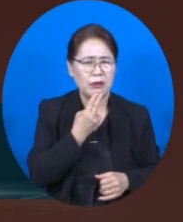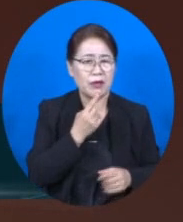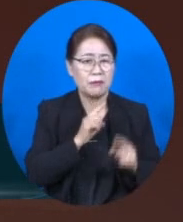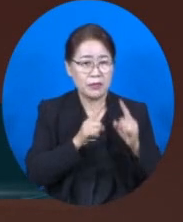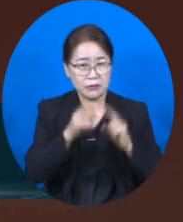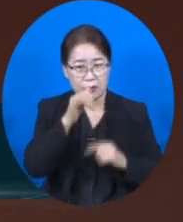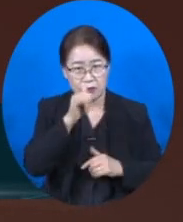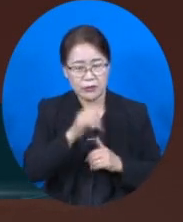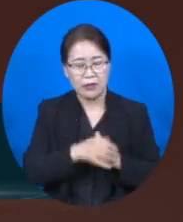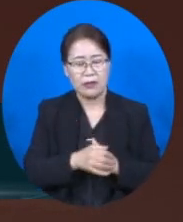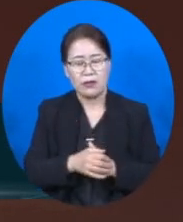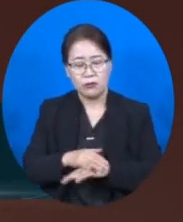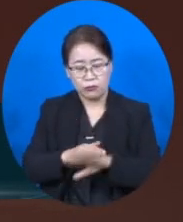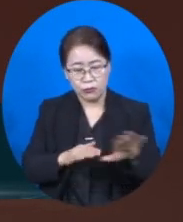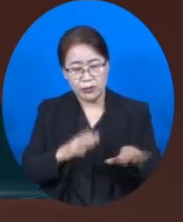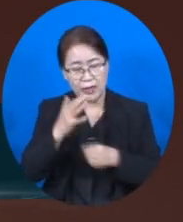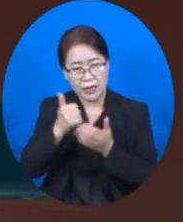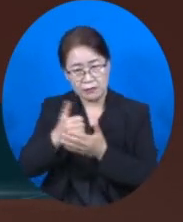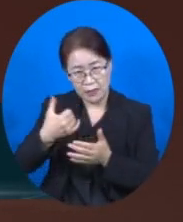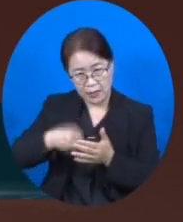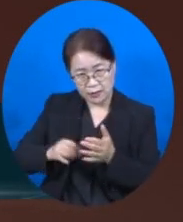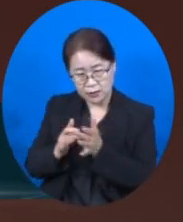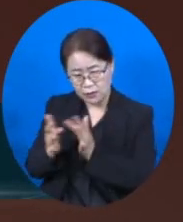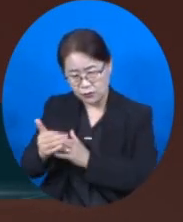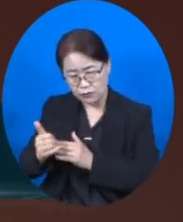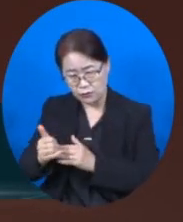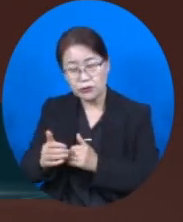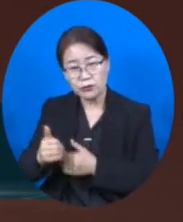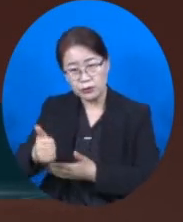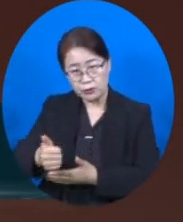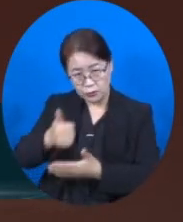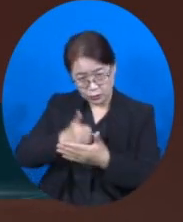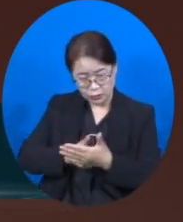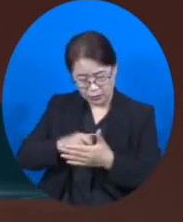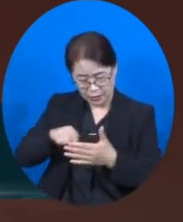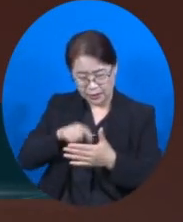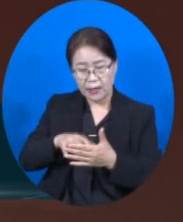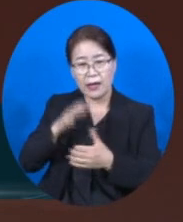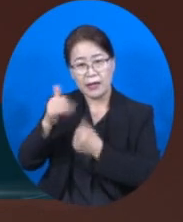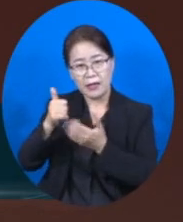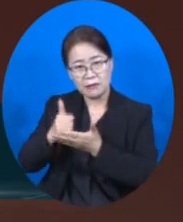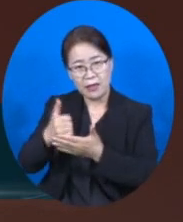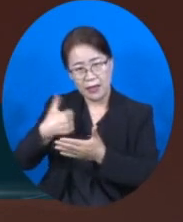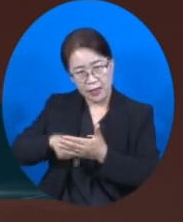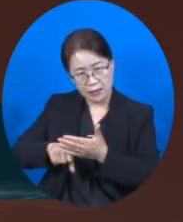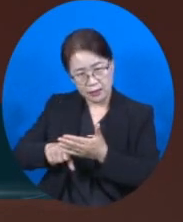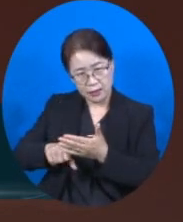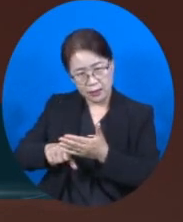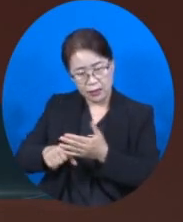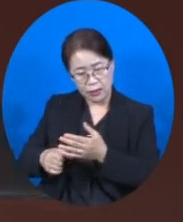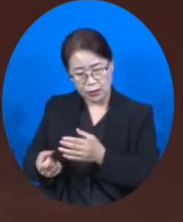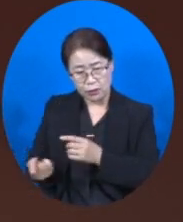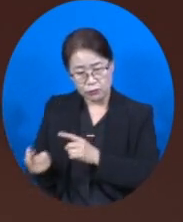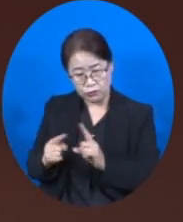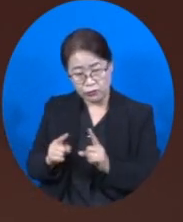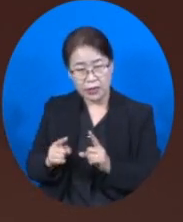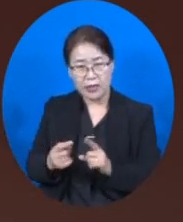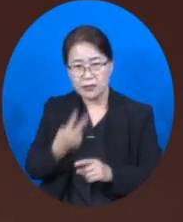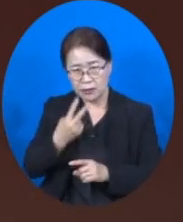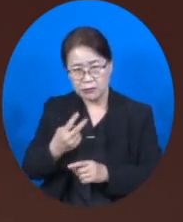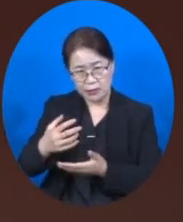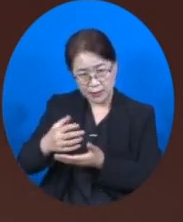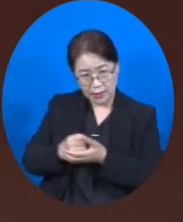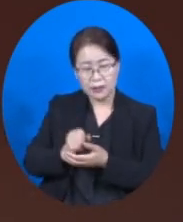그래서 우리는 하나님의 아들 예수를 영접함으로 우리 안에 하나님의 아들의 그 부활의 생명을 갖게